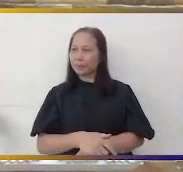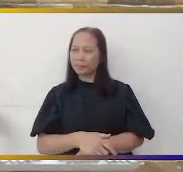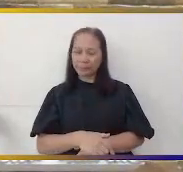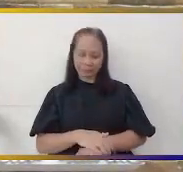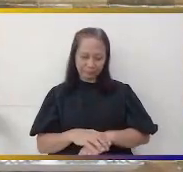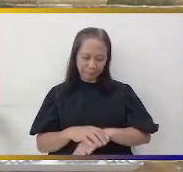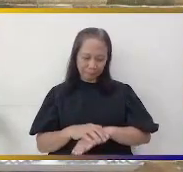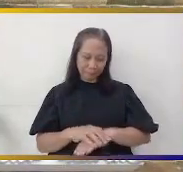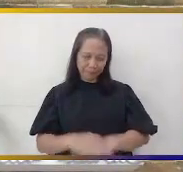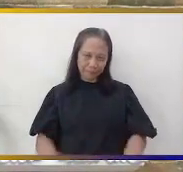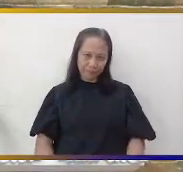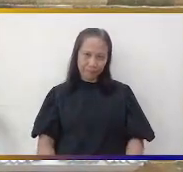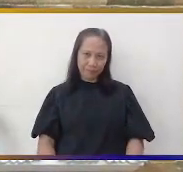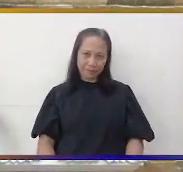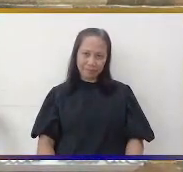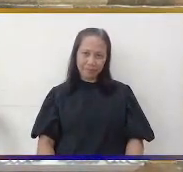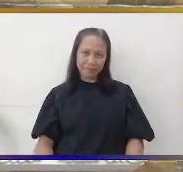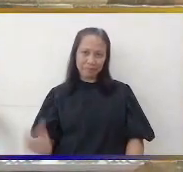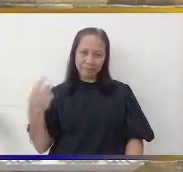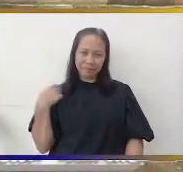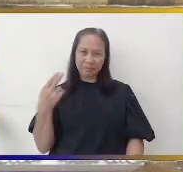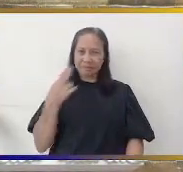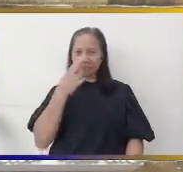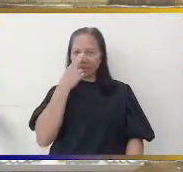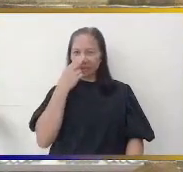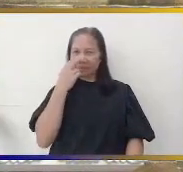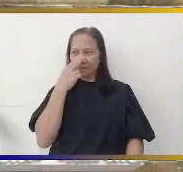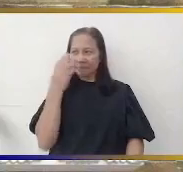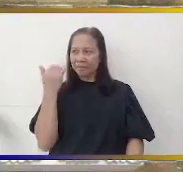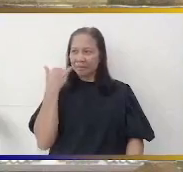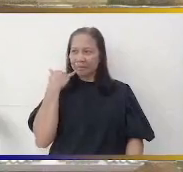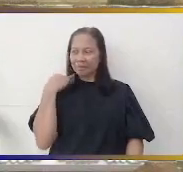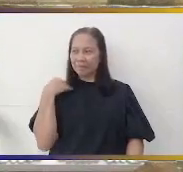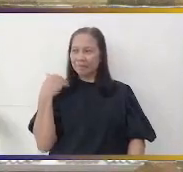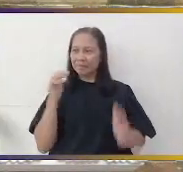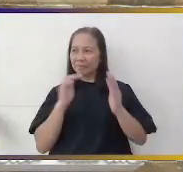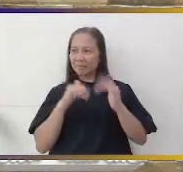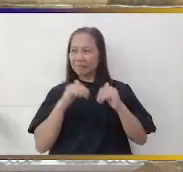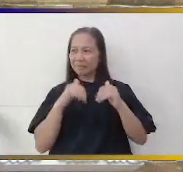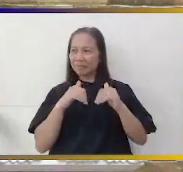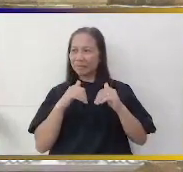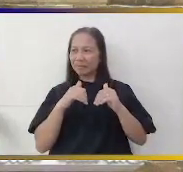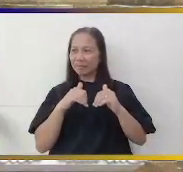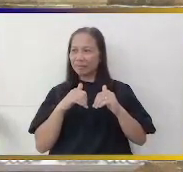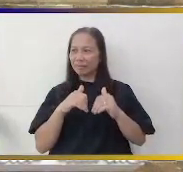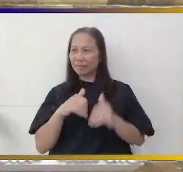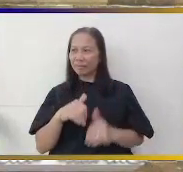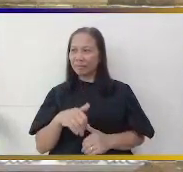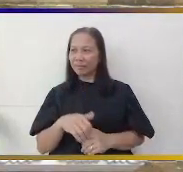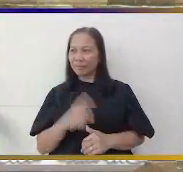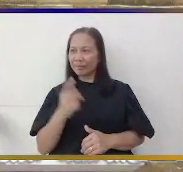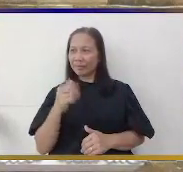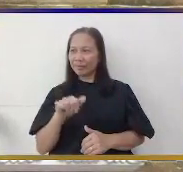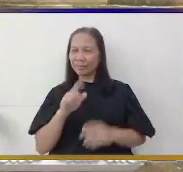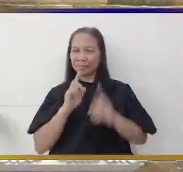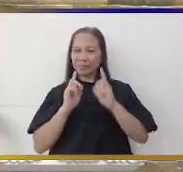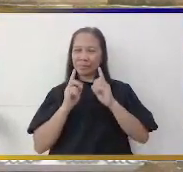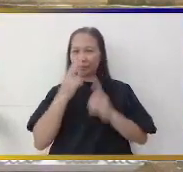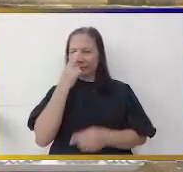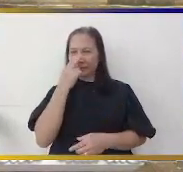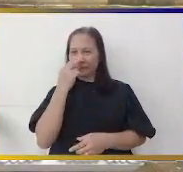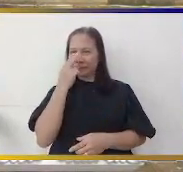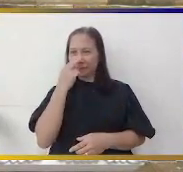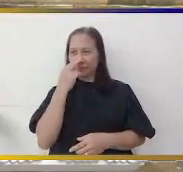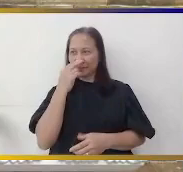pagpapala SAO ng panginoon ibigay mo kumbaga In other words pangongonsensya yun mga kapatid akalin mo